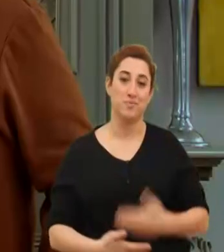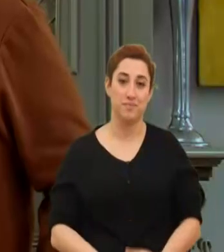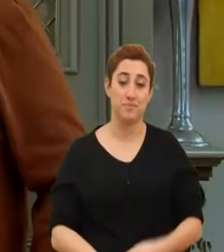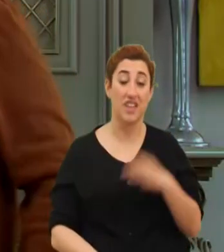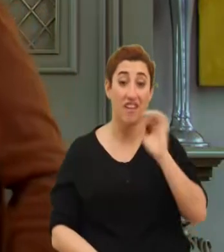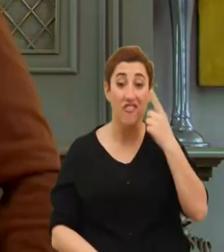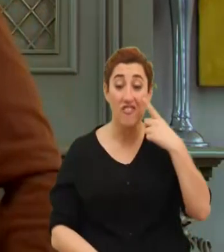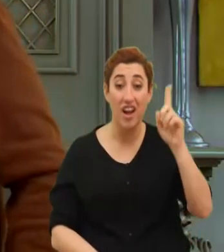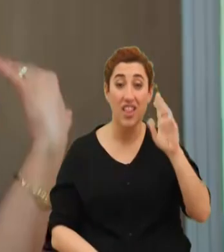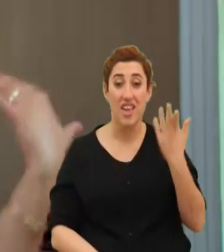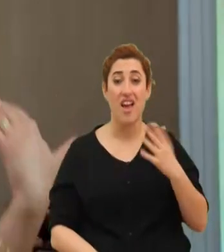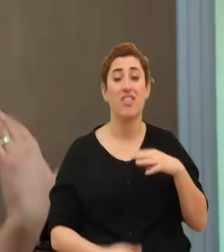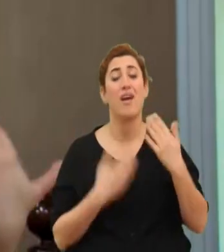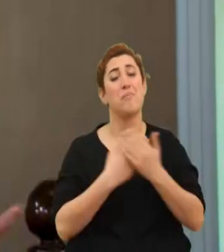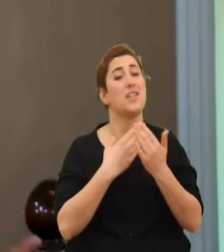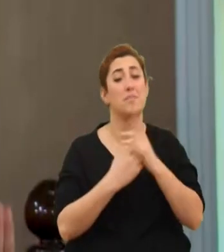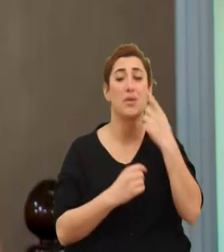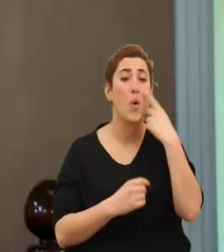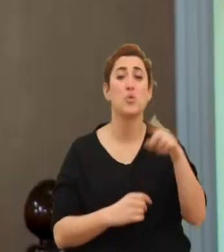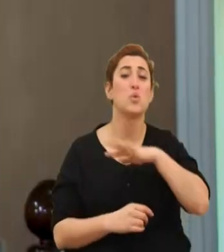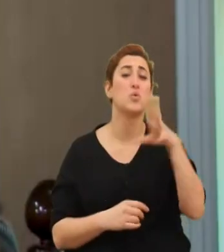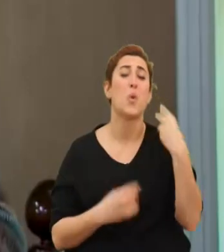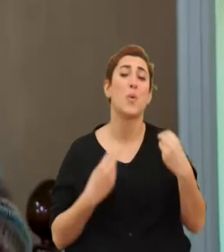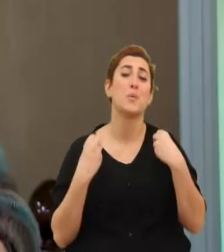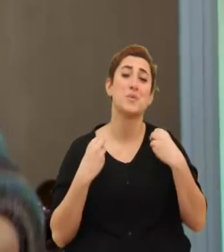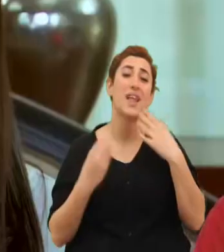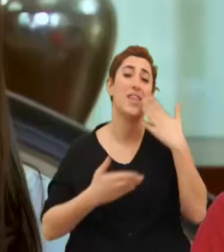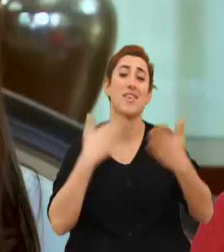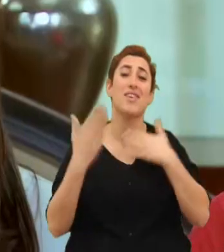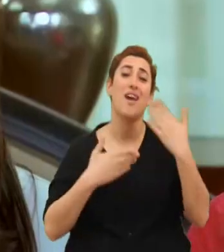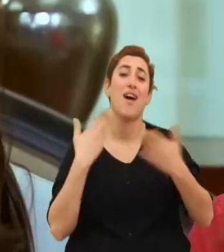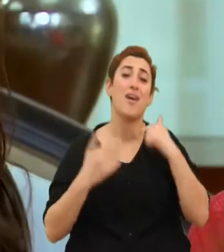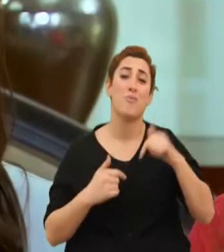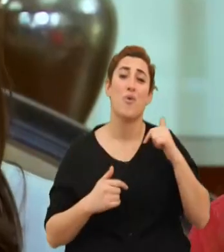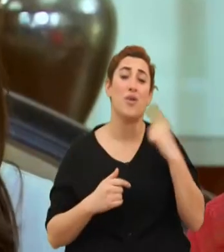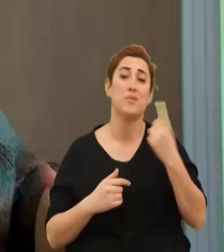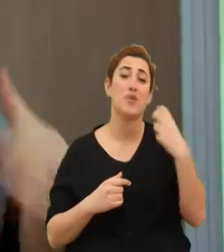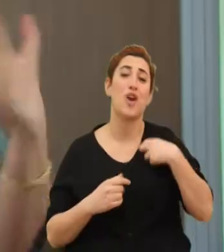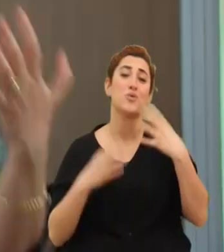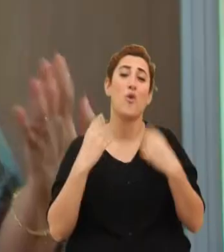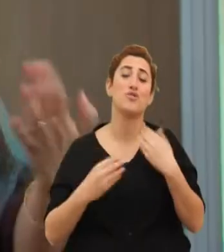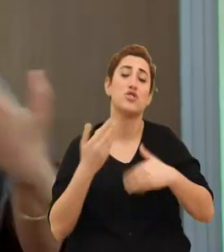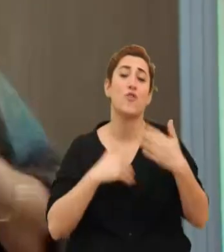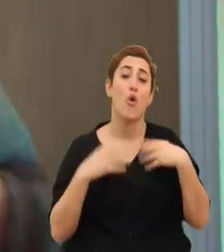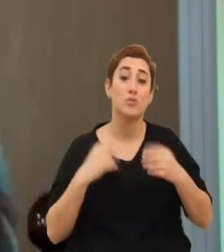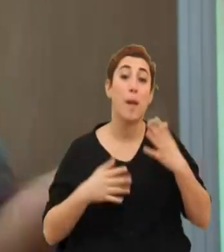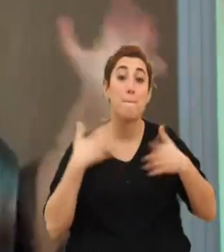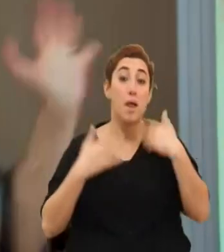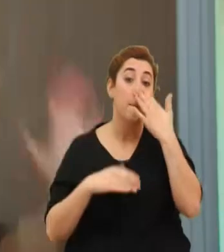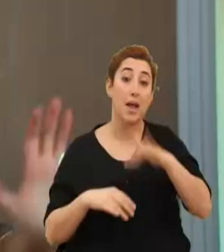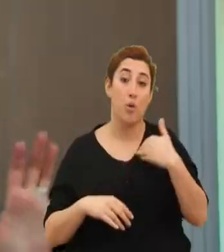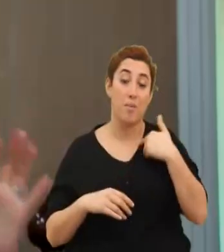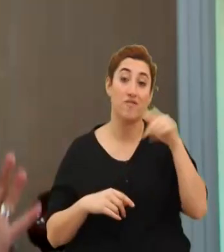canım. He vallahi yani aman bir görseniz o kadar güzel bir hikaye ki öyle gençler birbirlerine aşık olmuşlar, sevmişler diye